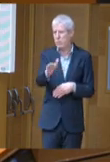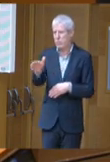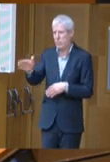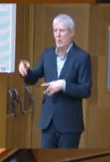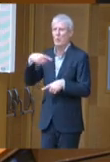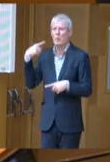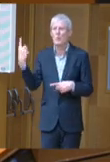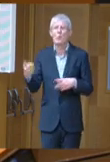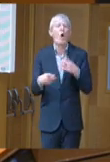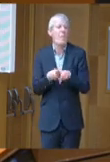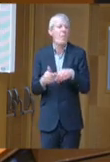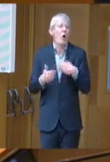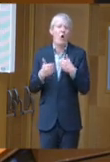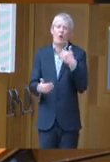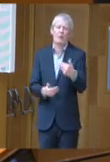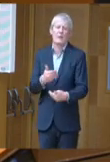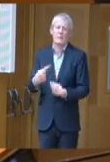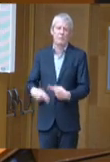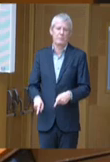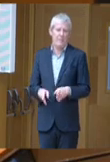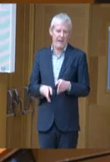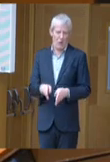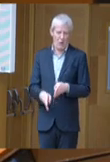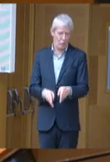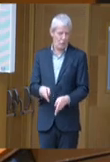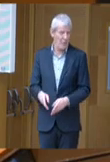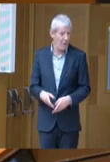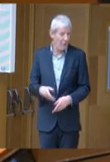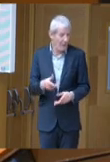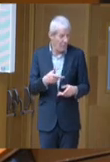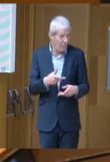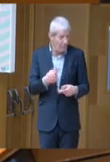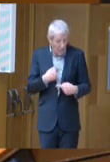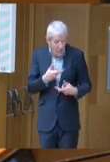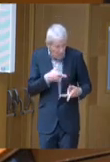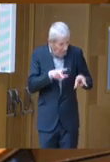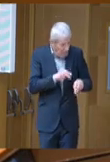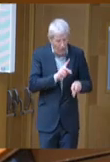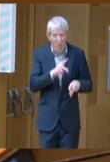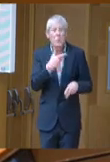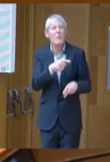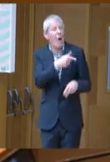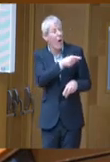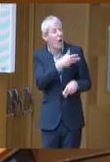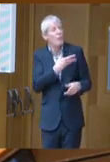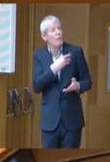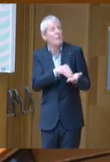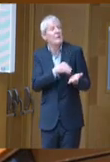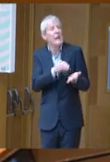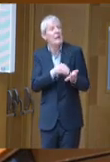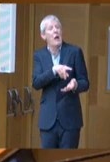per procedere su questo percorso. Perché ripeto, e non perché vi è presente il Ministro per